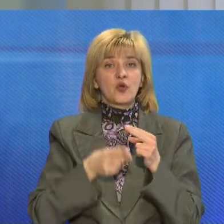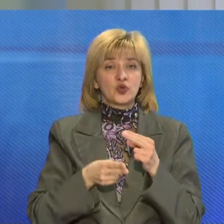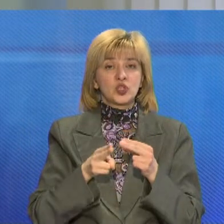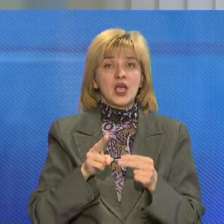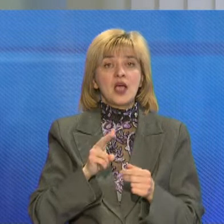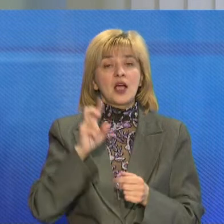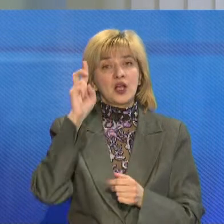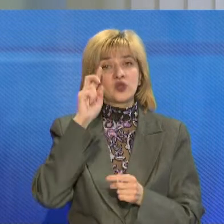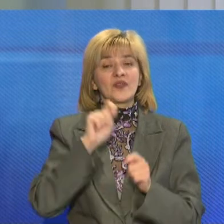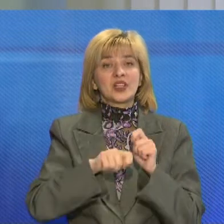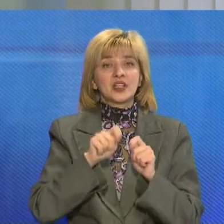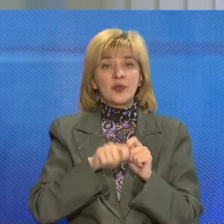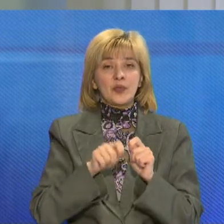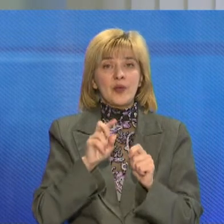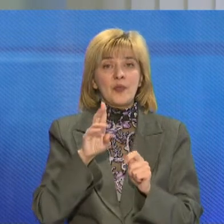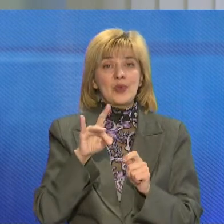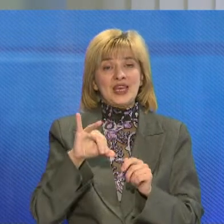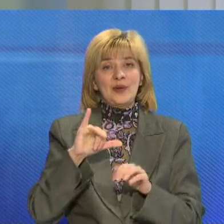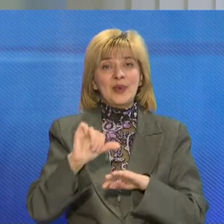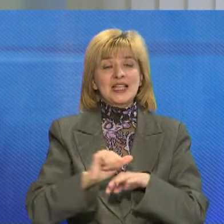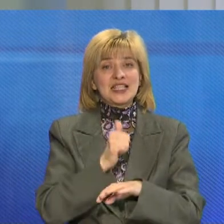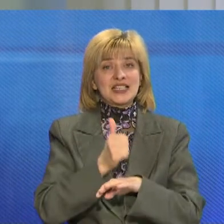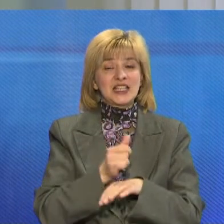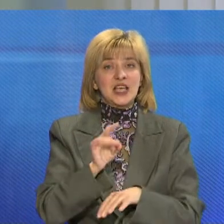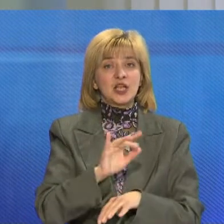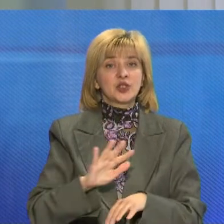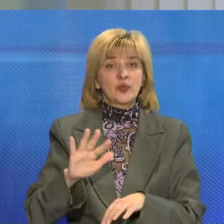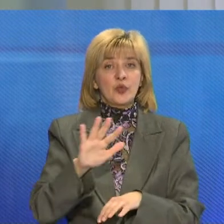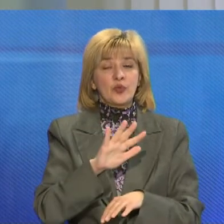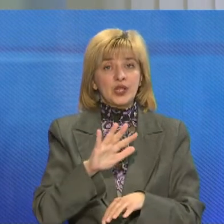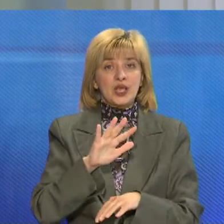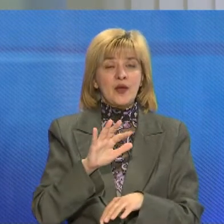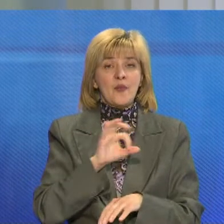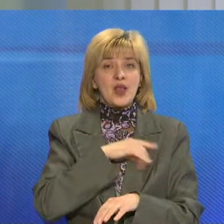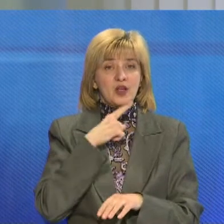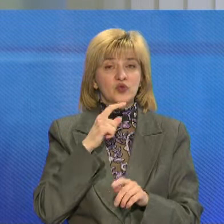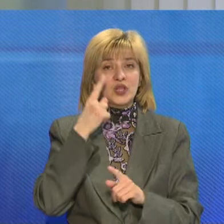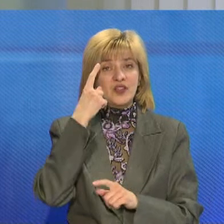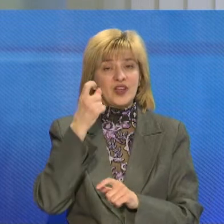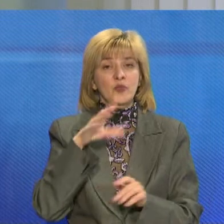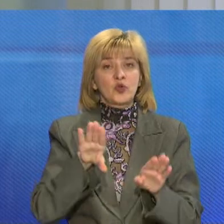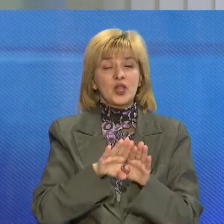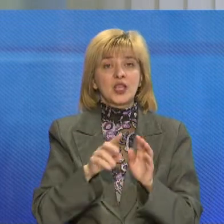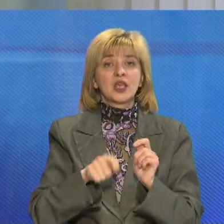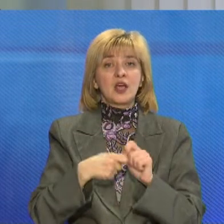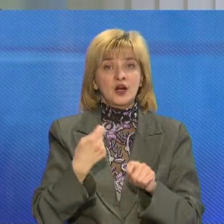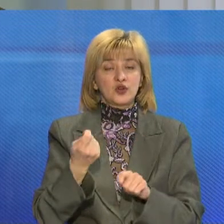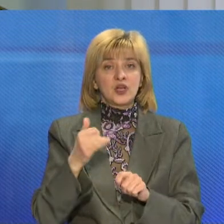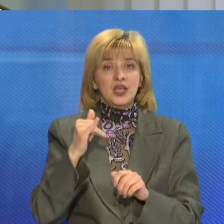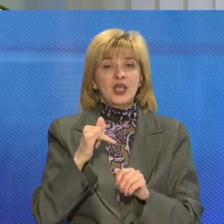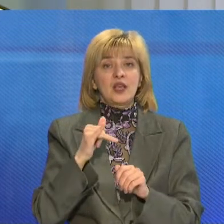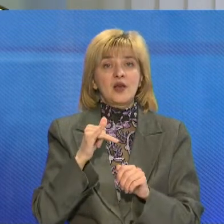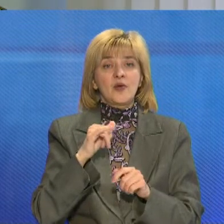охраны животного и растительного мира при президенте Республики Беларусь неоднократно информирует о таких нарушениях и их последствиях в средствах